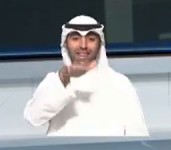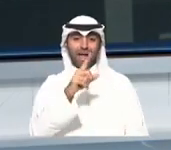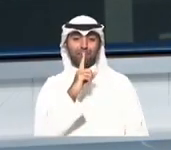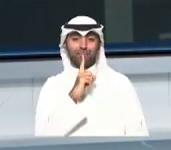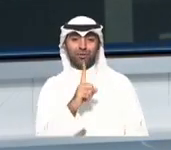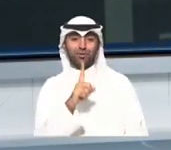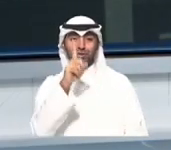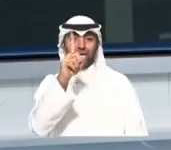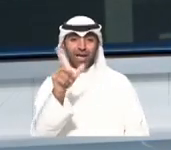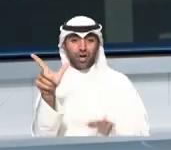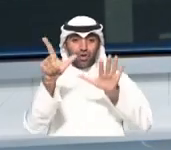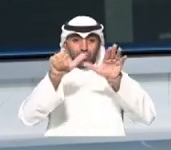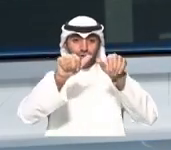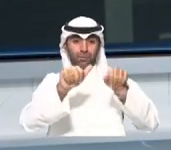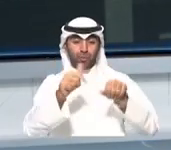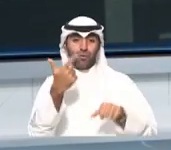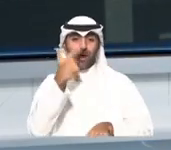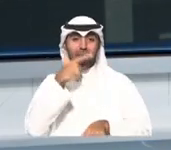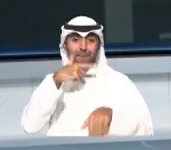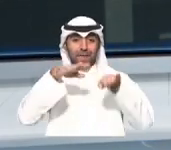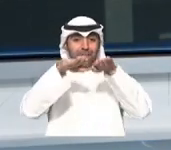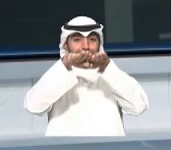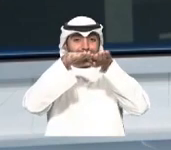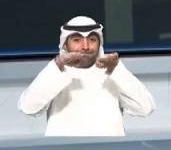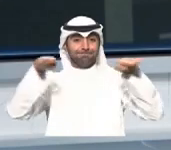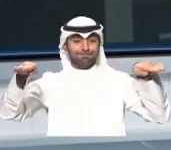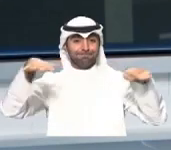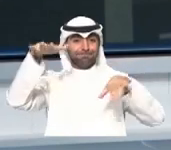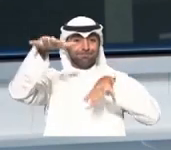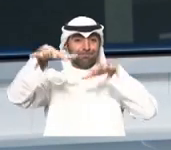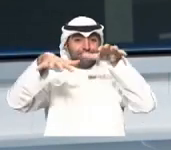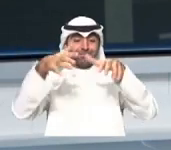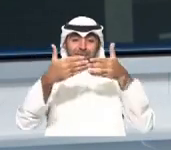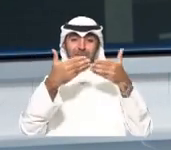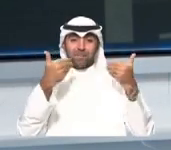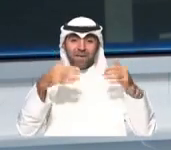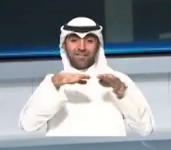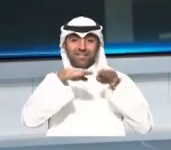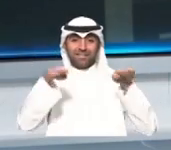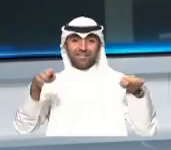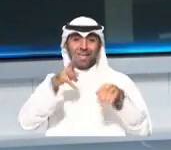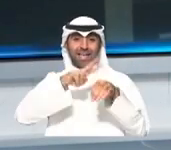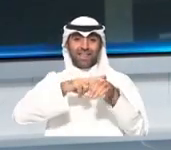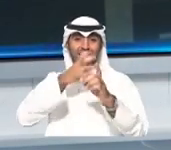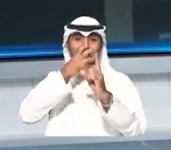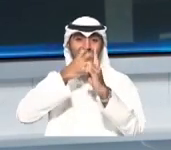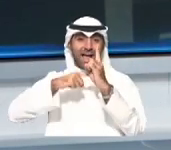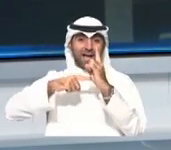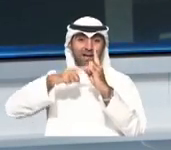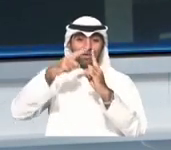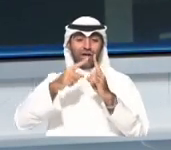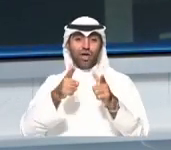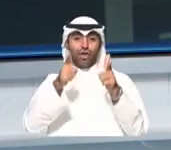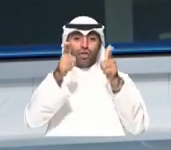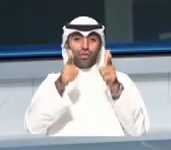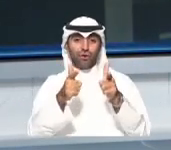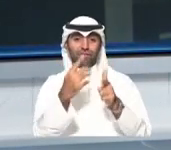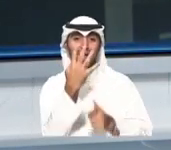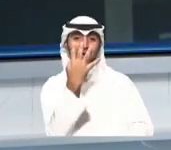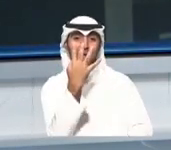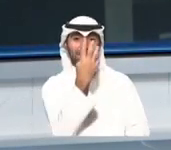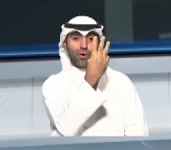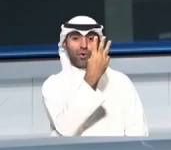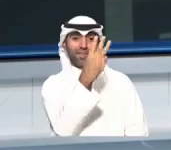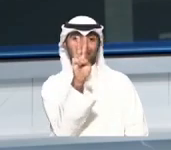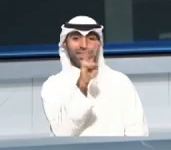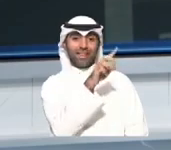النهار، ودرجات الحرارة العظمى أعزائي المشاهدين كما نلاحظ ما بين 34 إلى 36 درجة مئوية. ومع عطلة